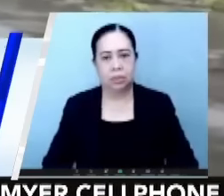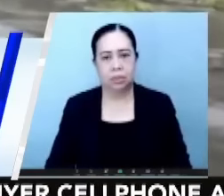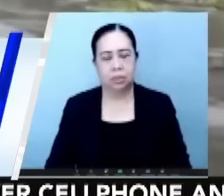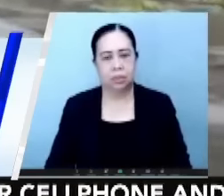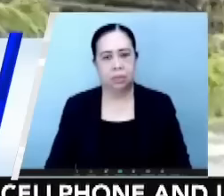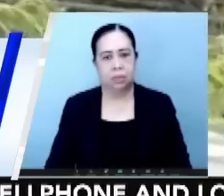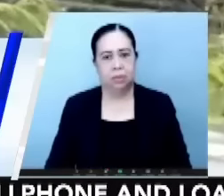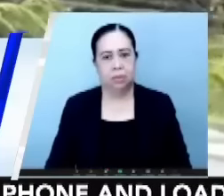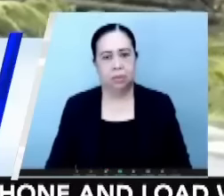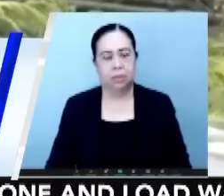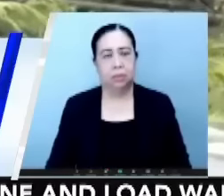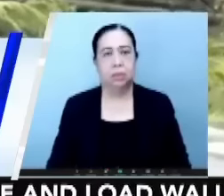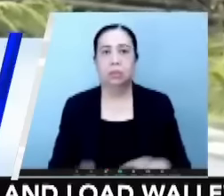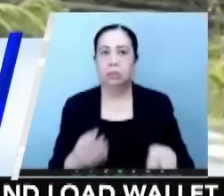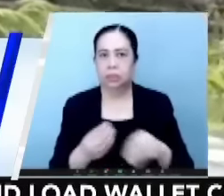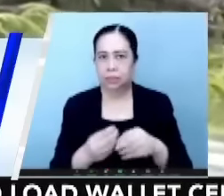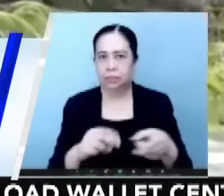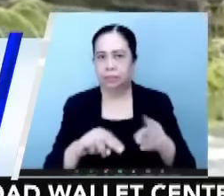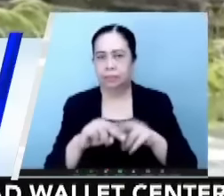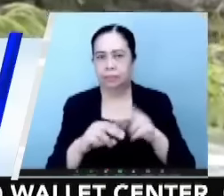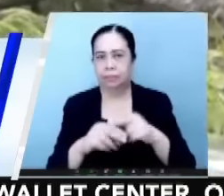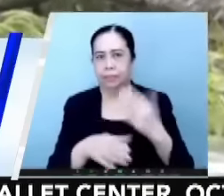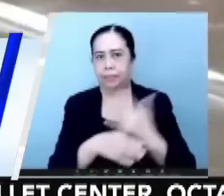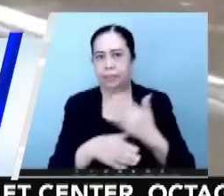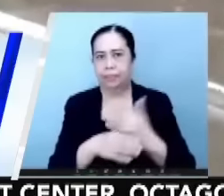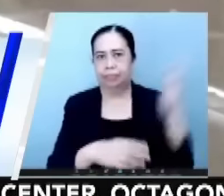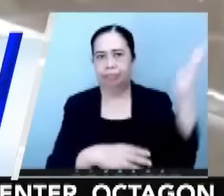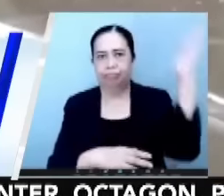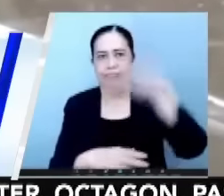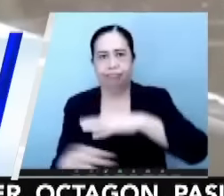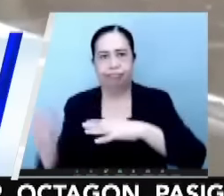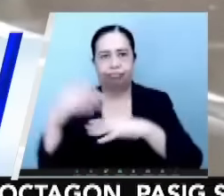Dagdag harang naman sa mga sasakyan ng mga nagtumbahang puno.